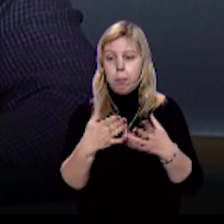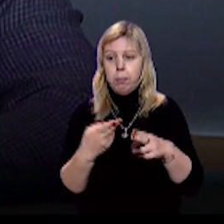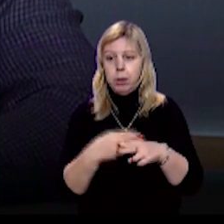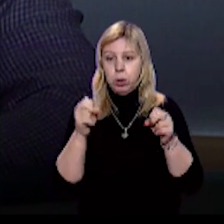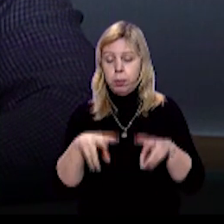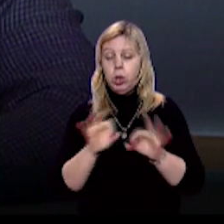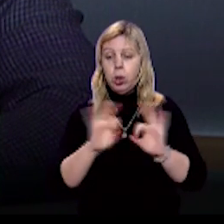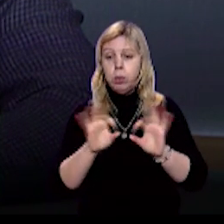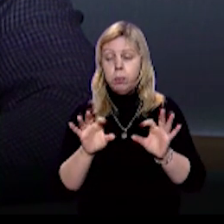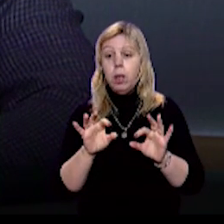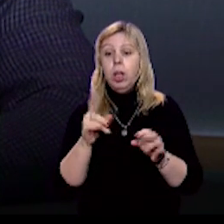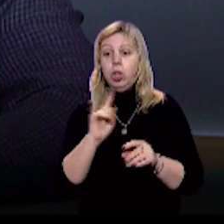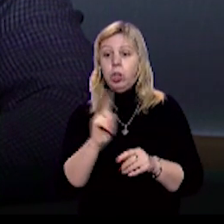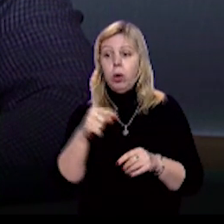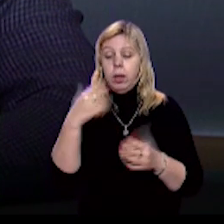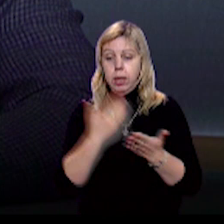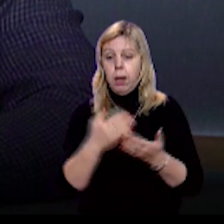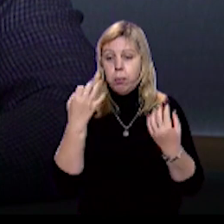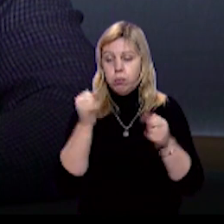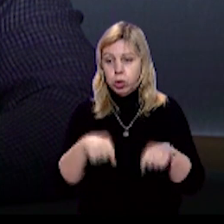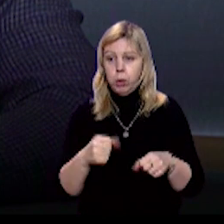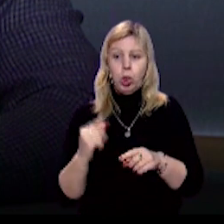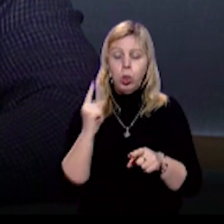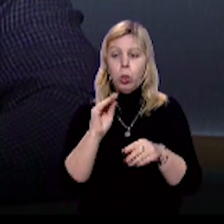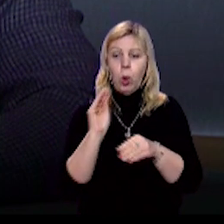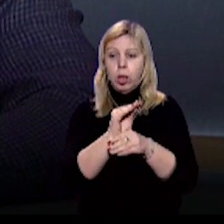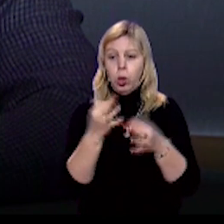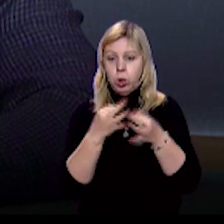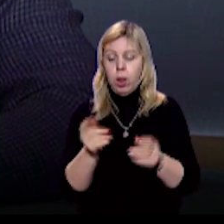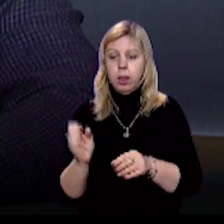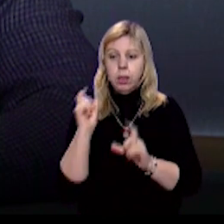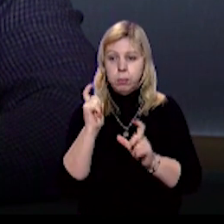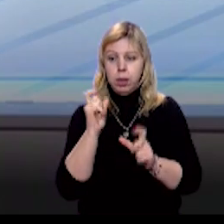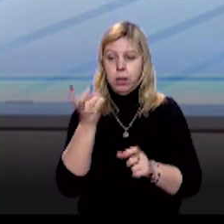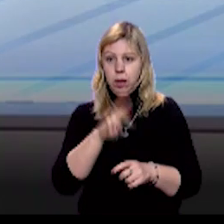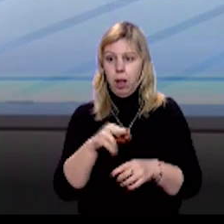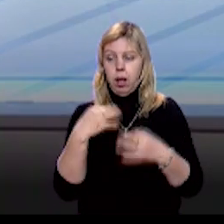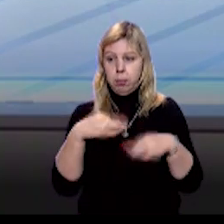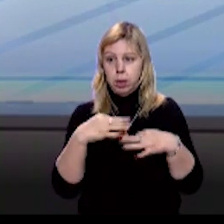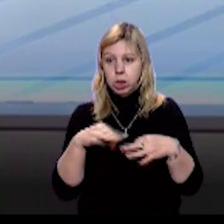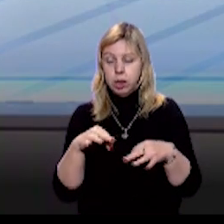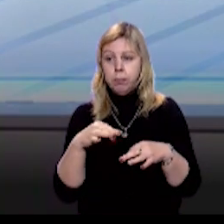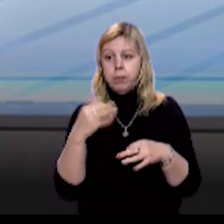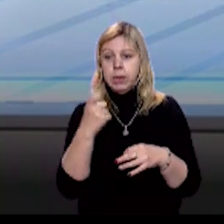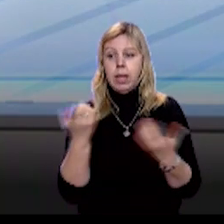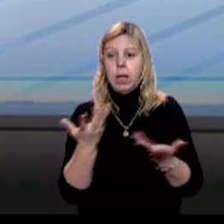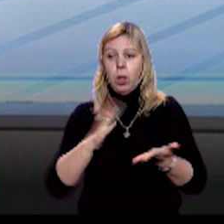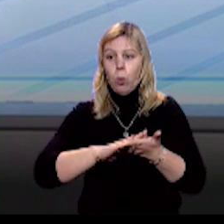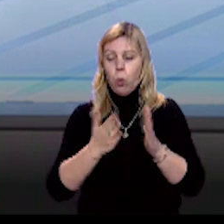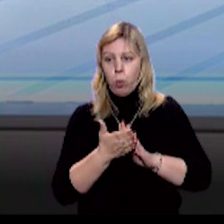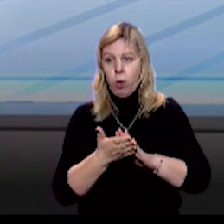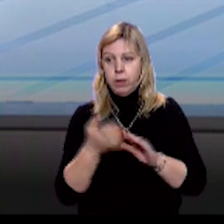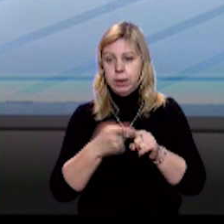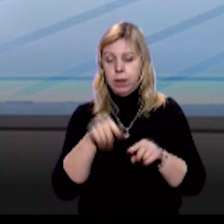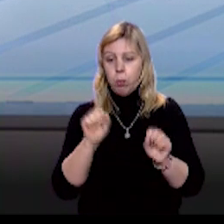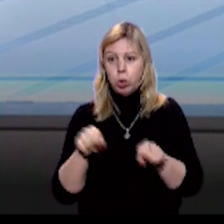Розповіли цьогоріч, ще є можливість отримати додаткові дозволи на перевезення для вантажного транспорту, за яких умов